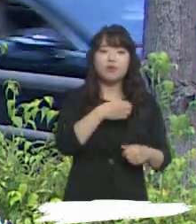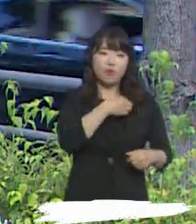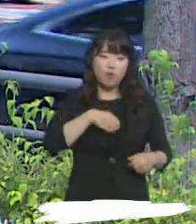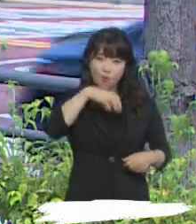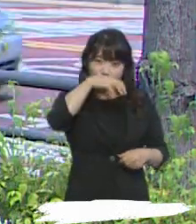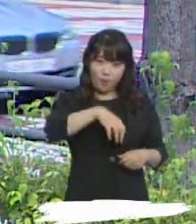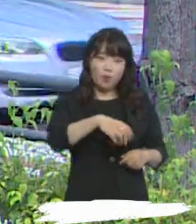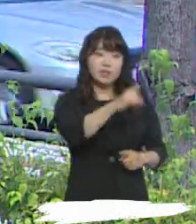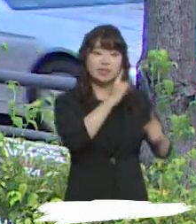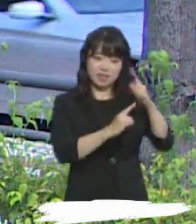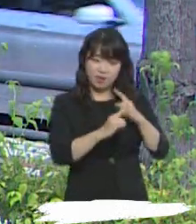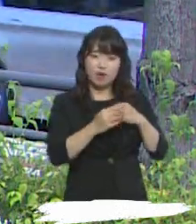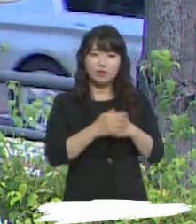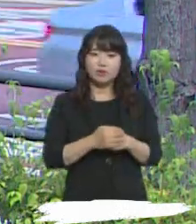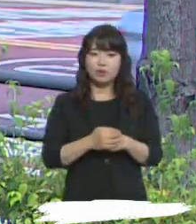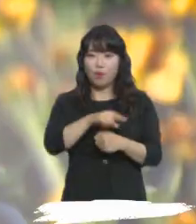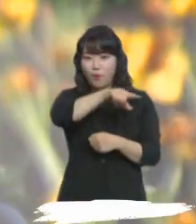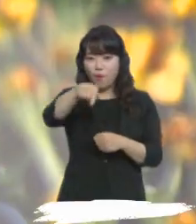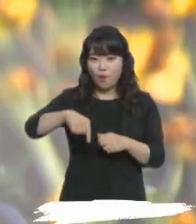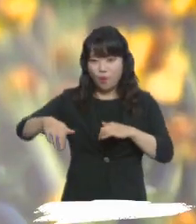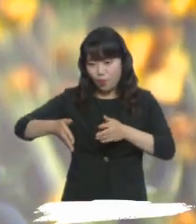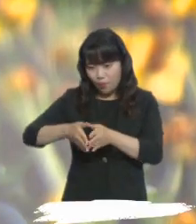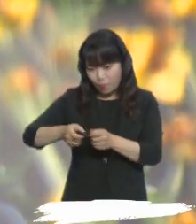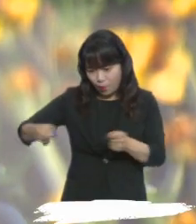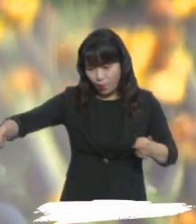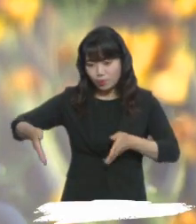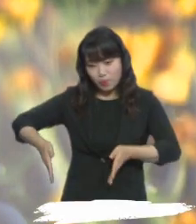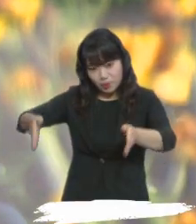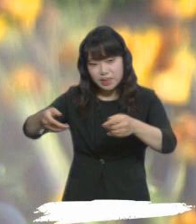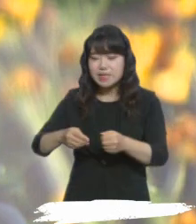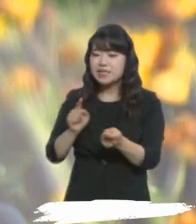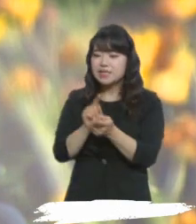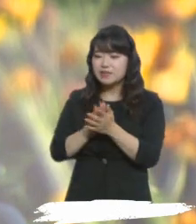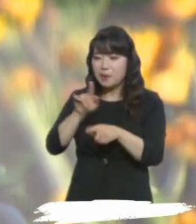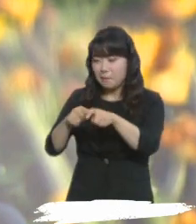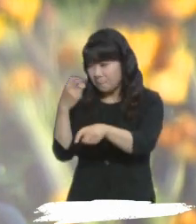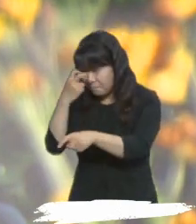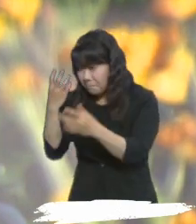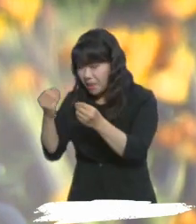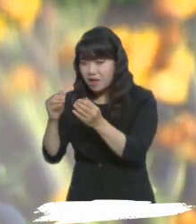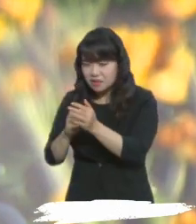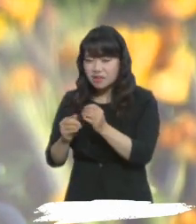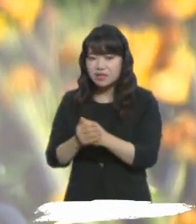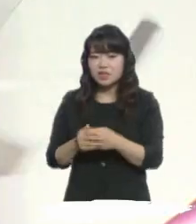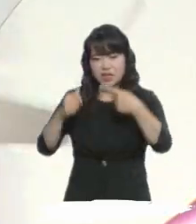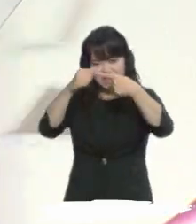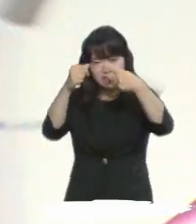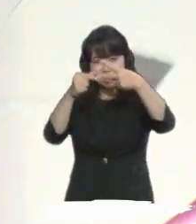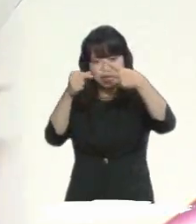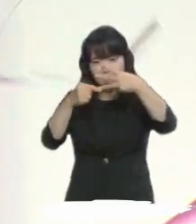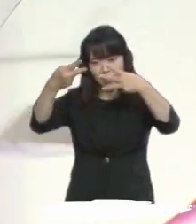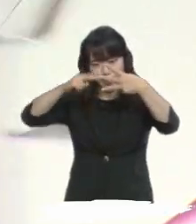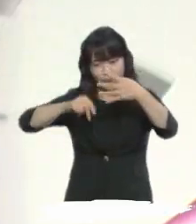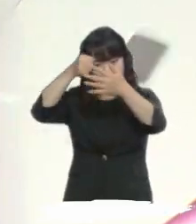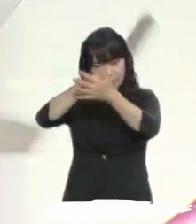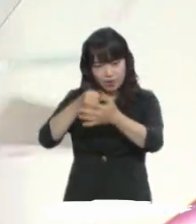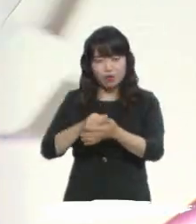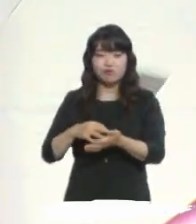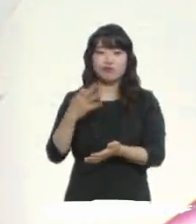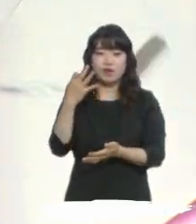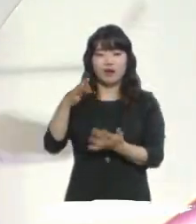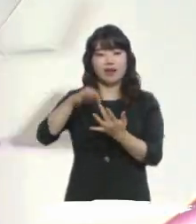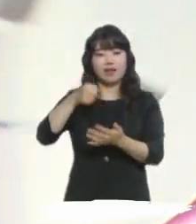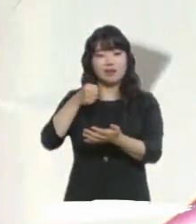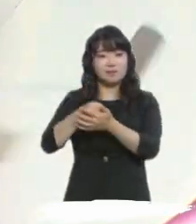동주민센터 신청과 지장물, 보도 면적 등의 현장 실측을 거쳐 1, 2순위 대상지 14곳을